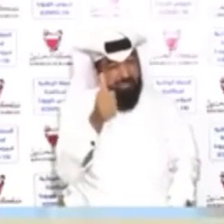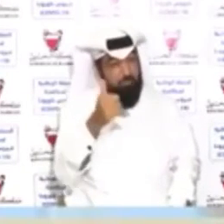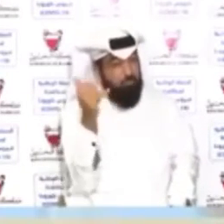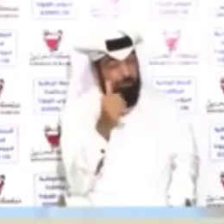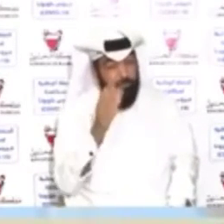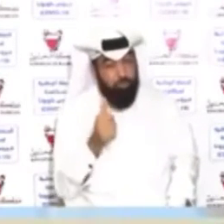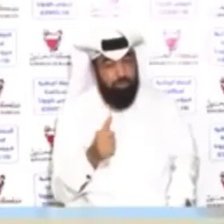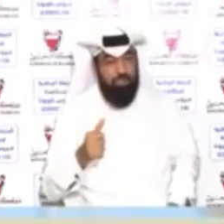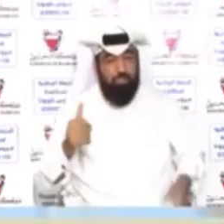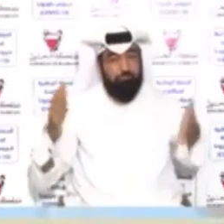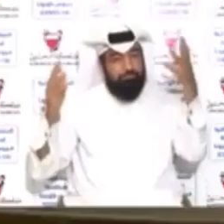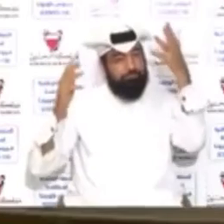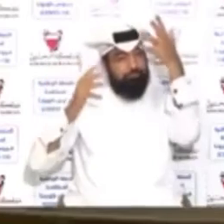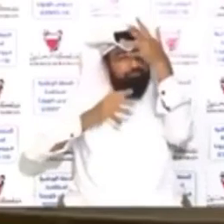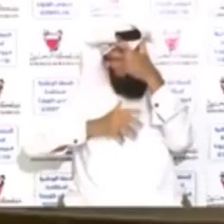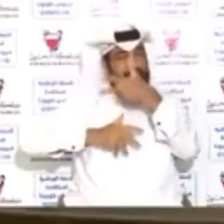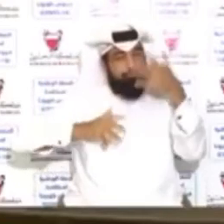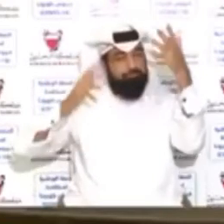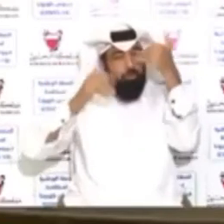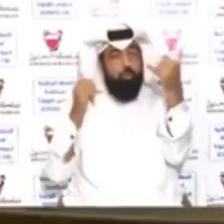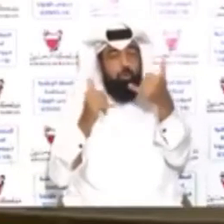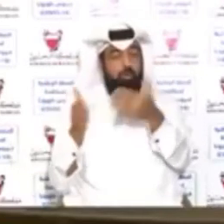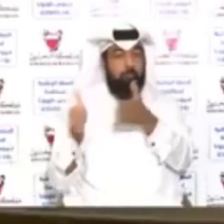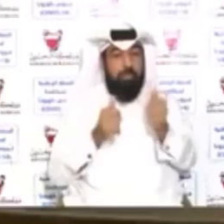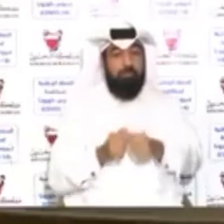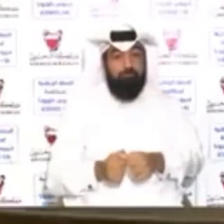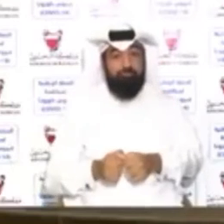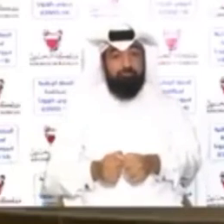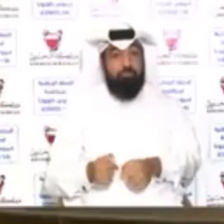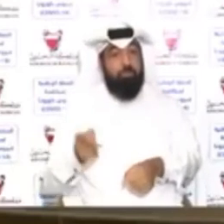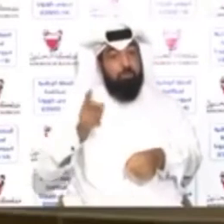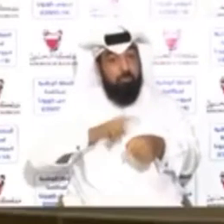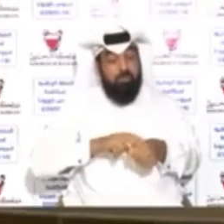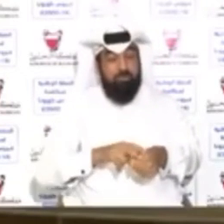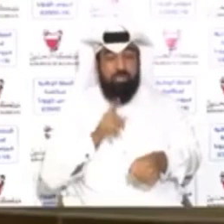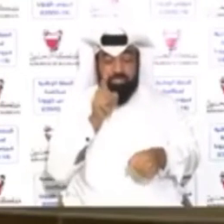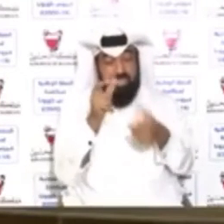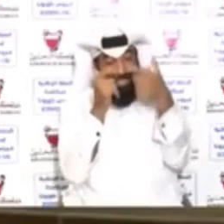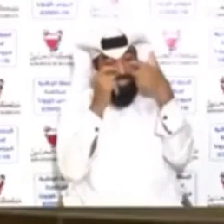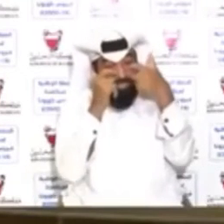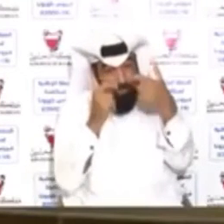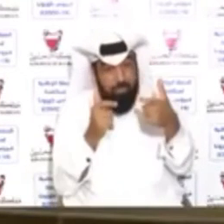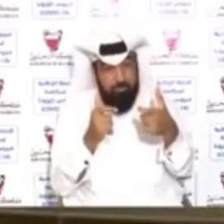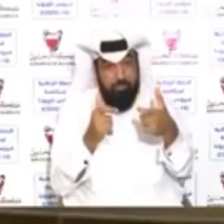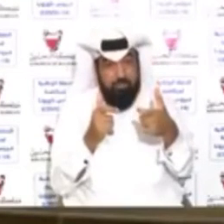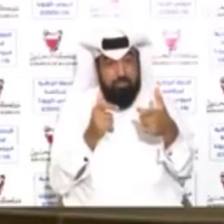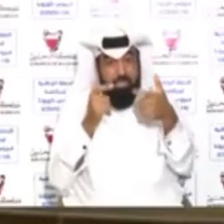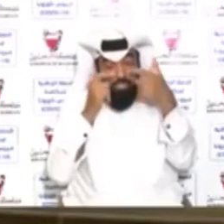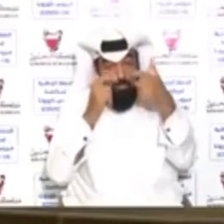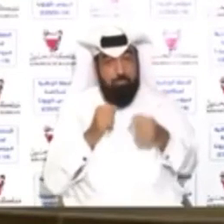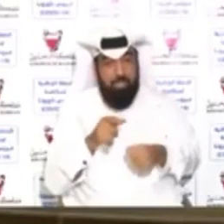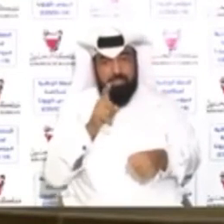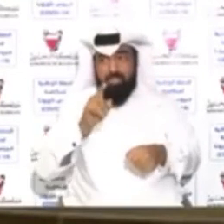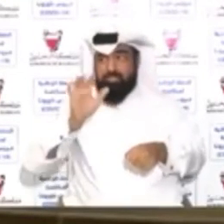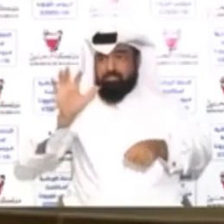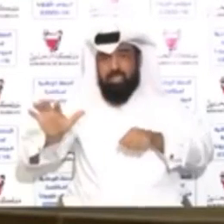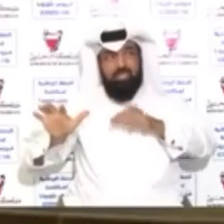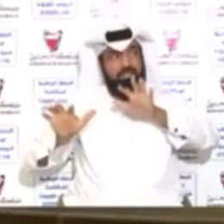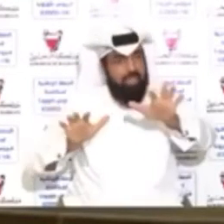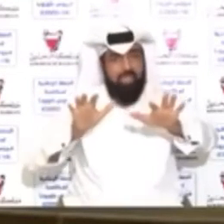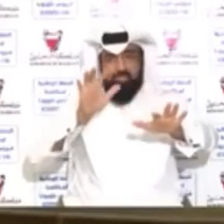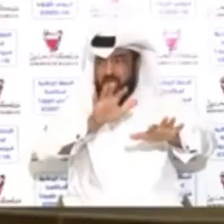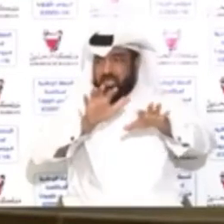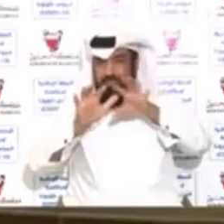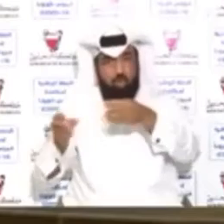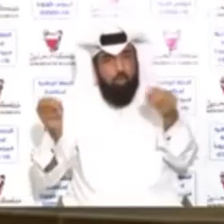النظافة الشخصية. النقطة الثامنة، تأكد أنك تنظف وتطهر الأسطح اللي دائما نلامسها بكثرة في البيت،